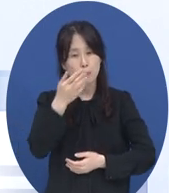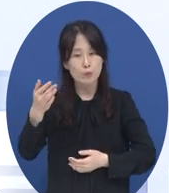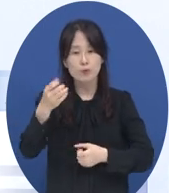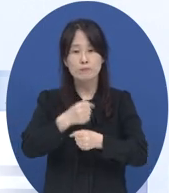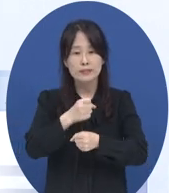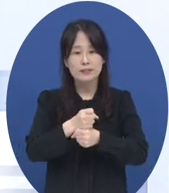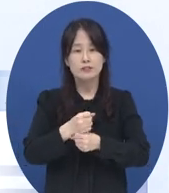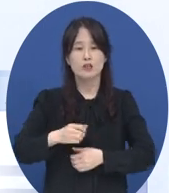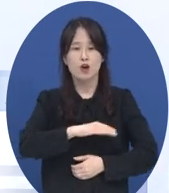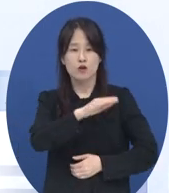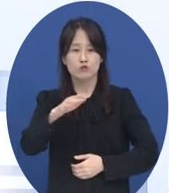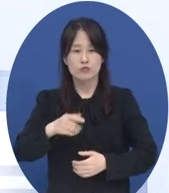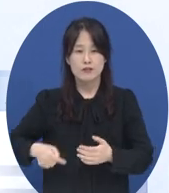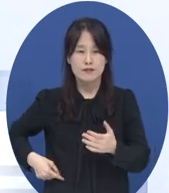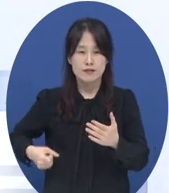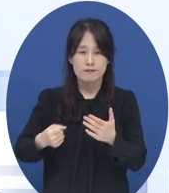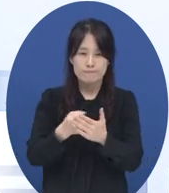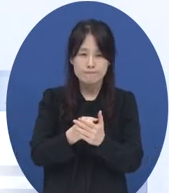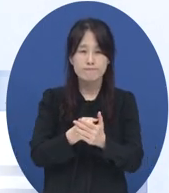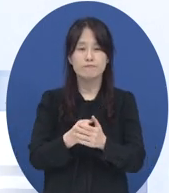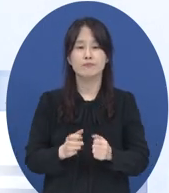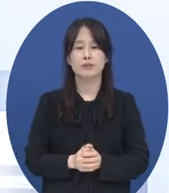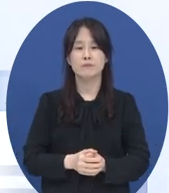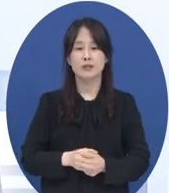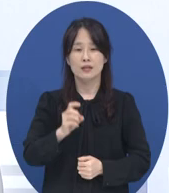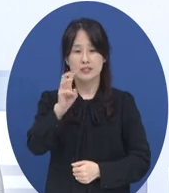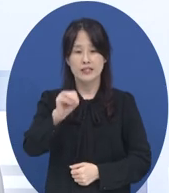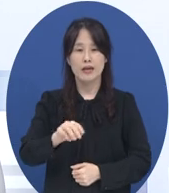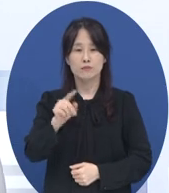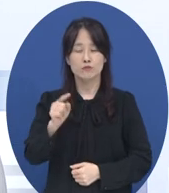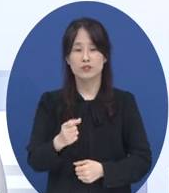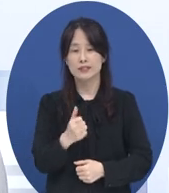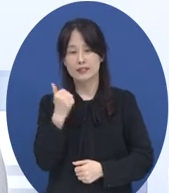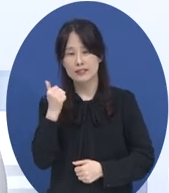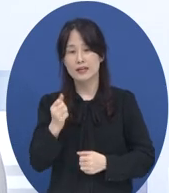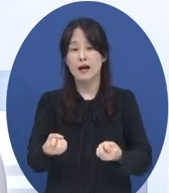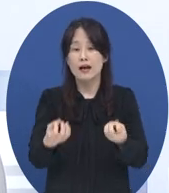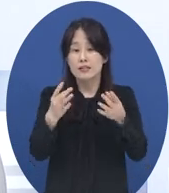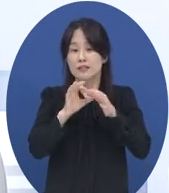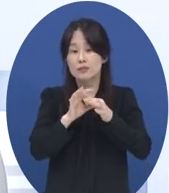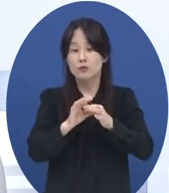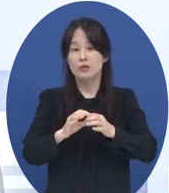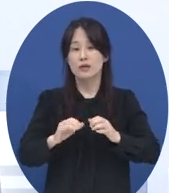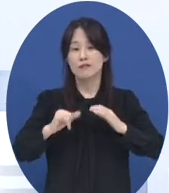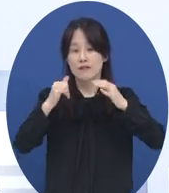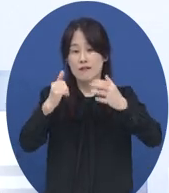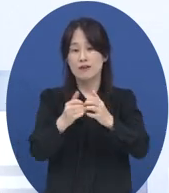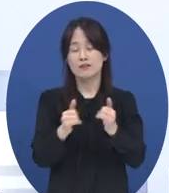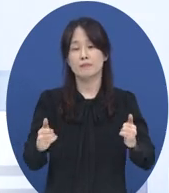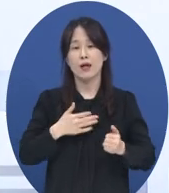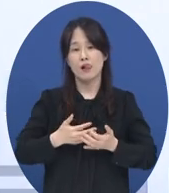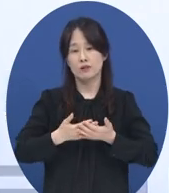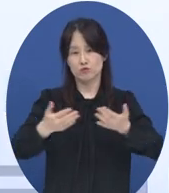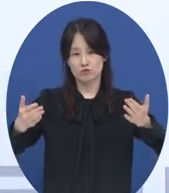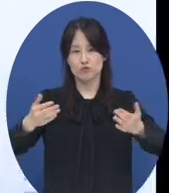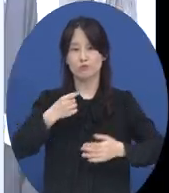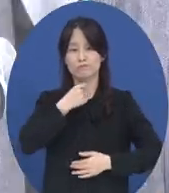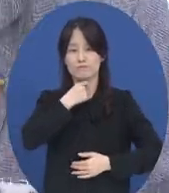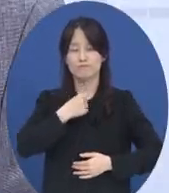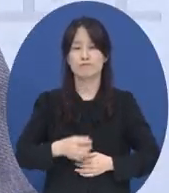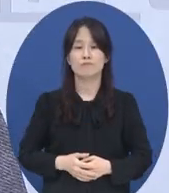만들겠다는 우리의 의지를 Let's DMZ 행사를 통해 전 세계인에게 알릴